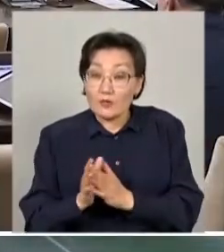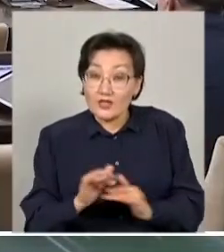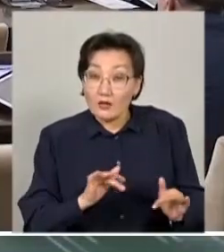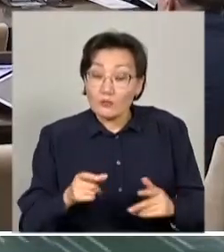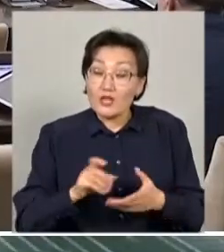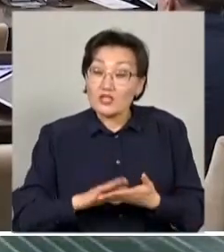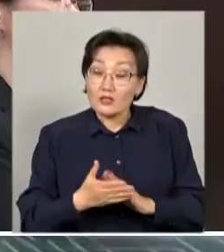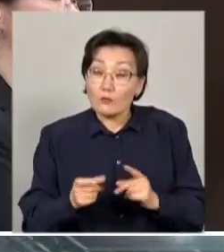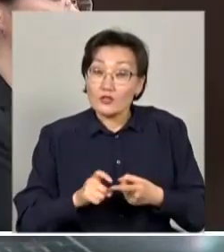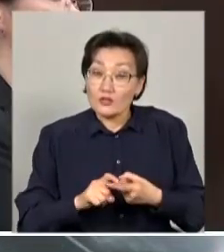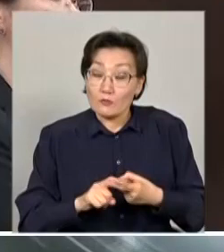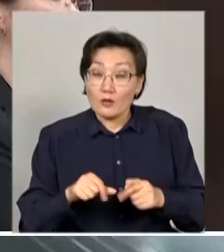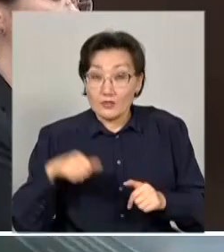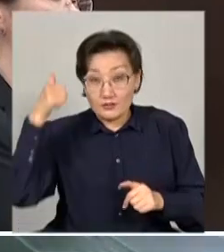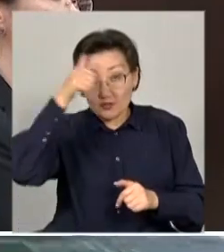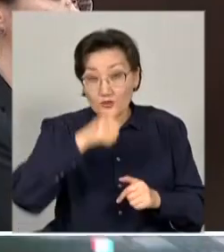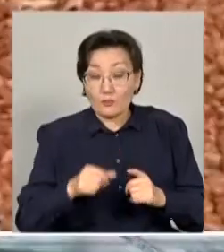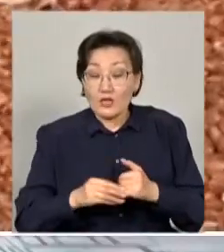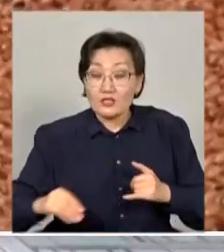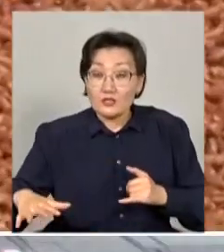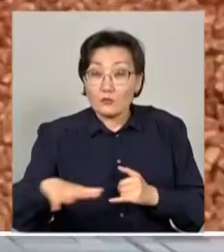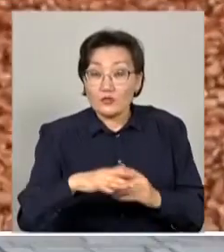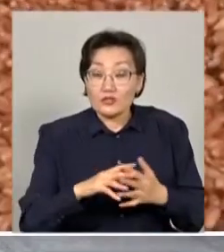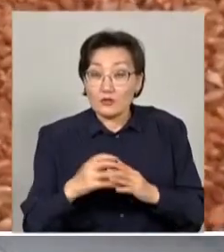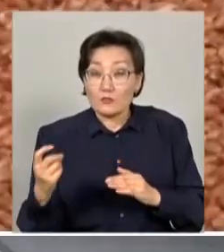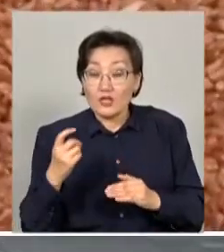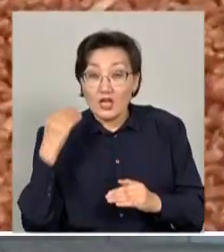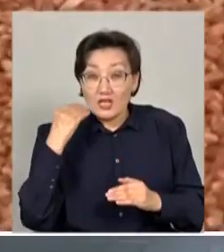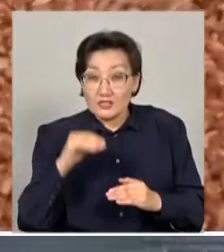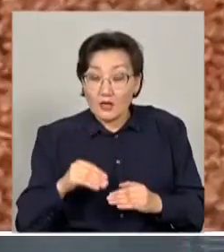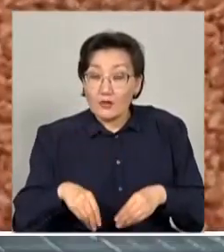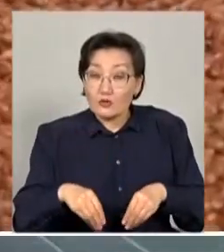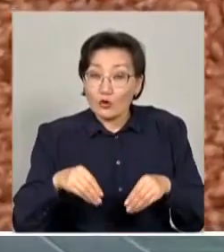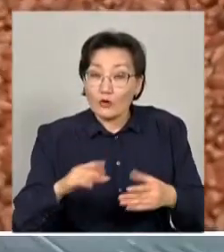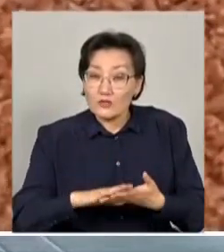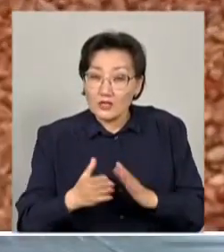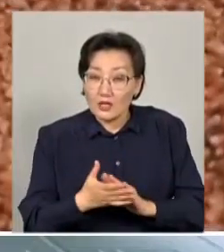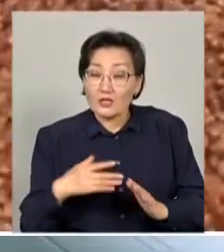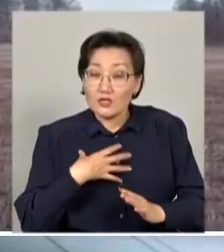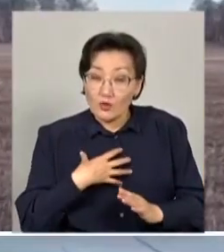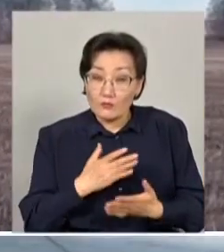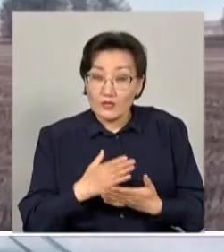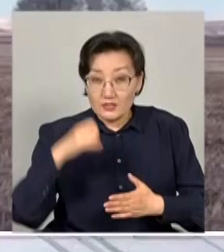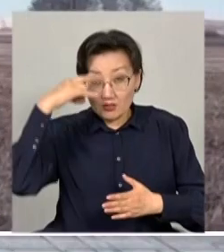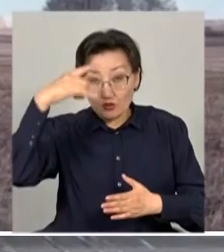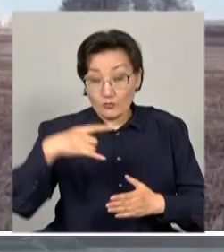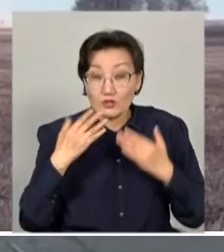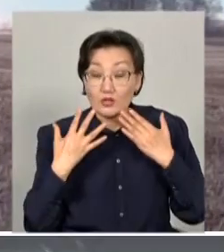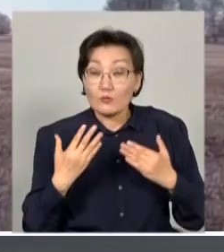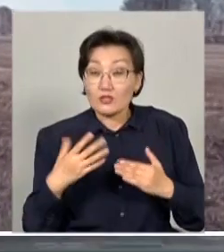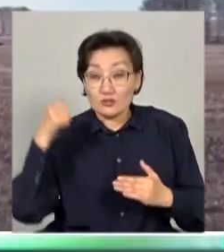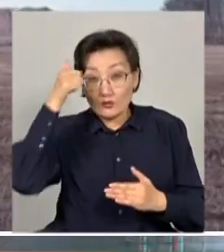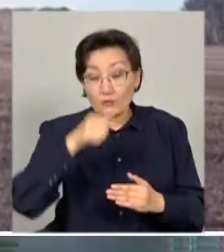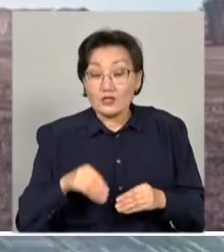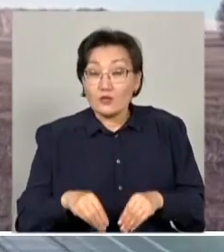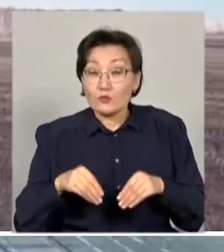қатысты болды. Сенатор биылда дала диқандарын сапалы тұқым жағдайы алаңдатып отыр, деді. Сөзінше, Қазақстанда соңғы 5 жылда